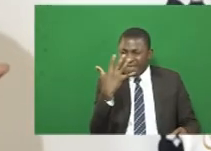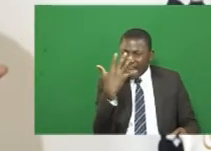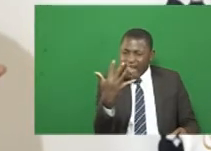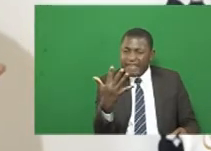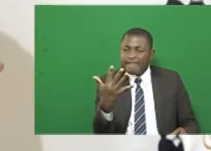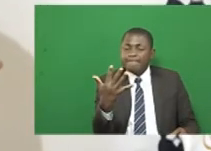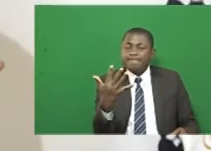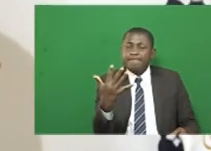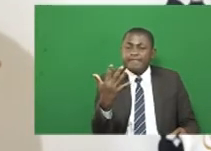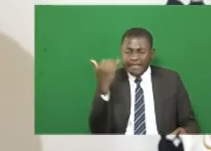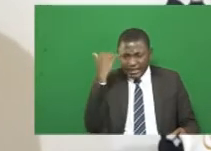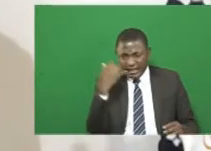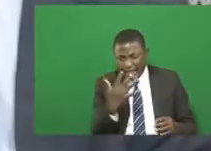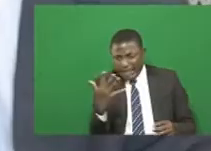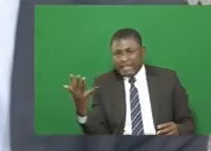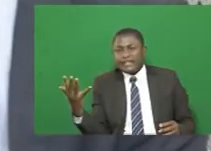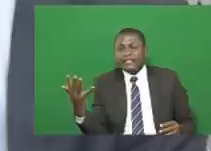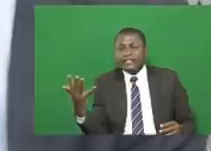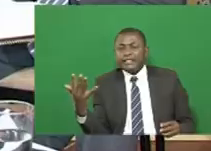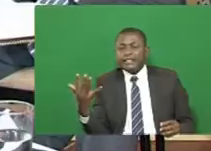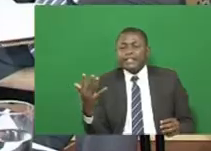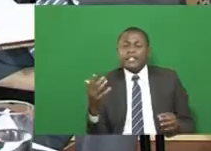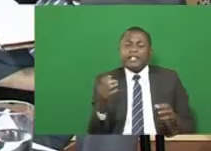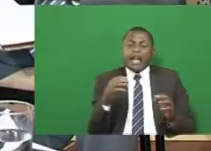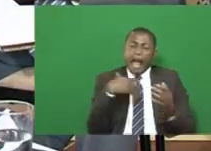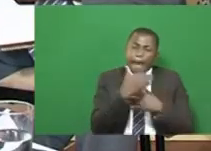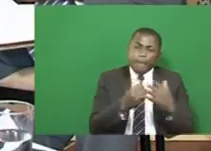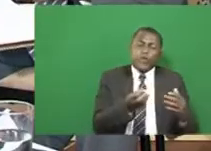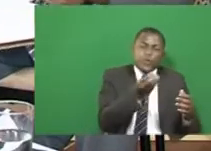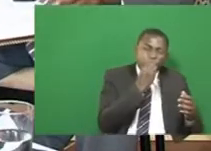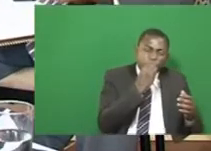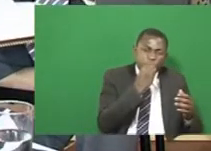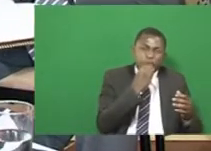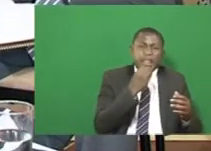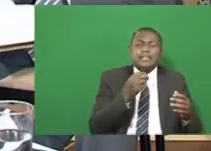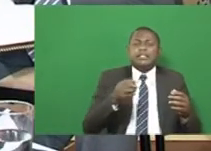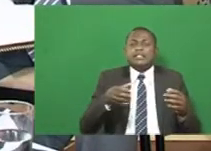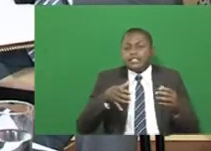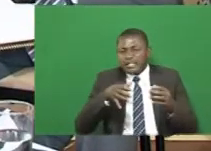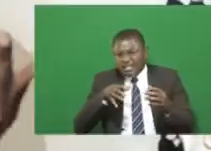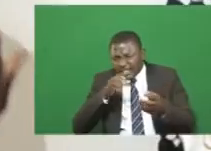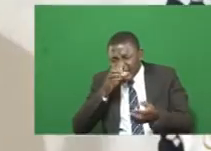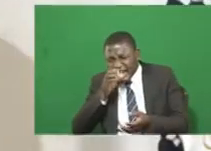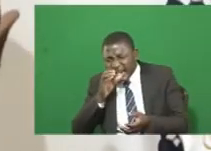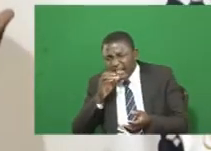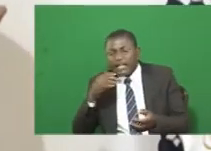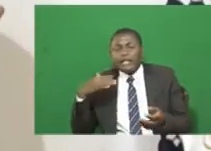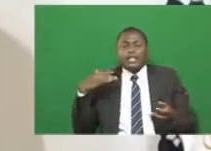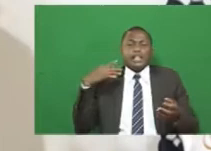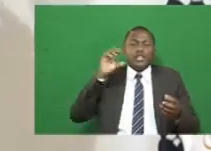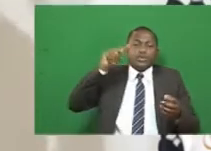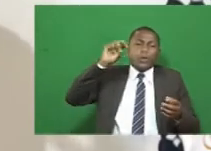Kunzi musanetswe pane zvekudya, zvekunwa, musi wemutambo, pakugara kwemwedzi